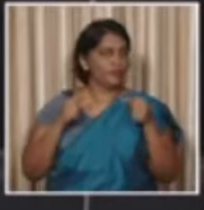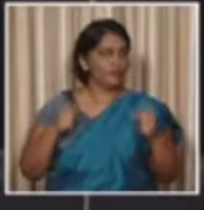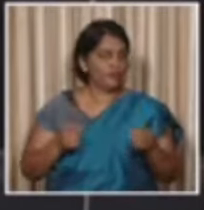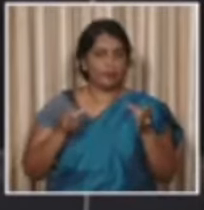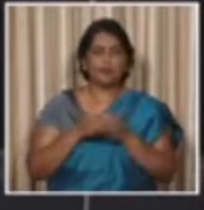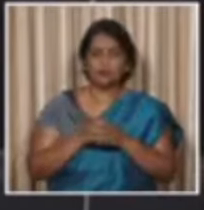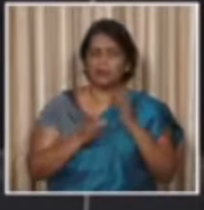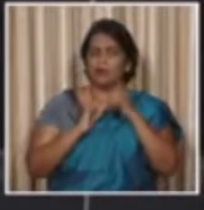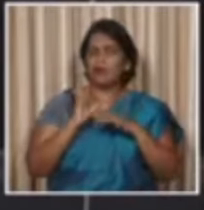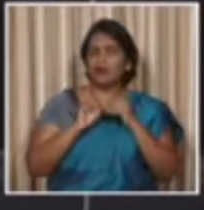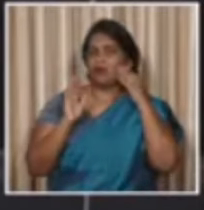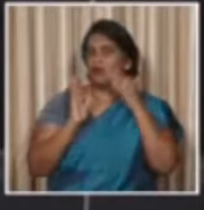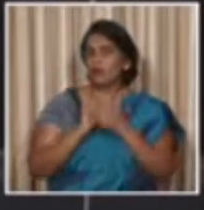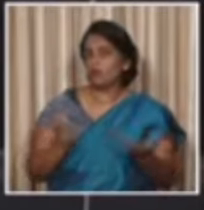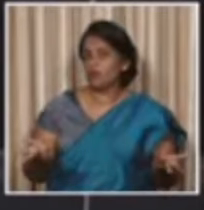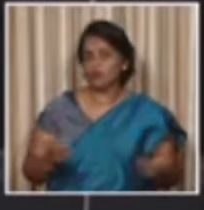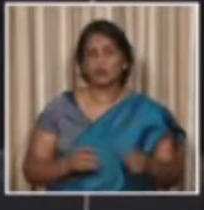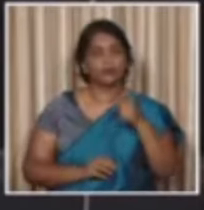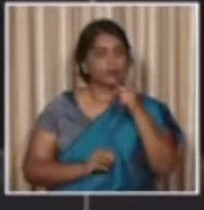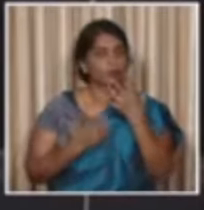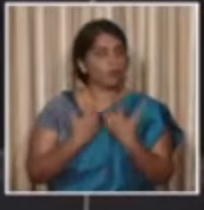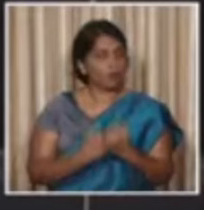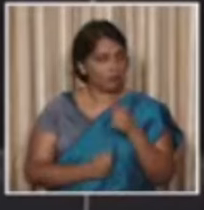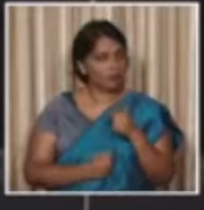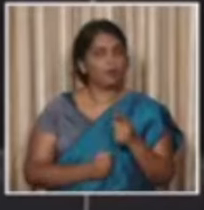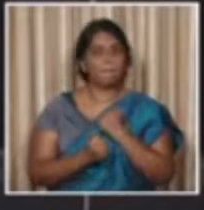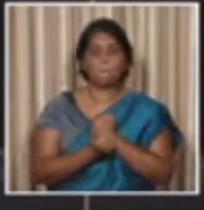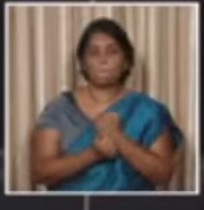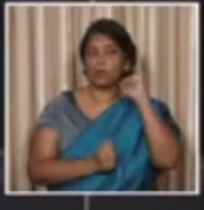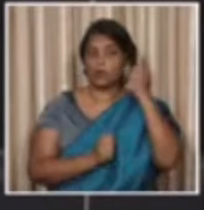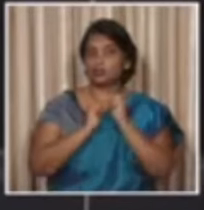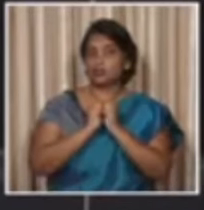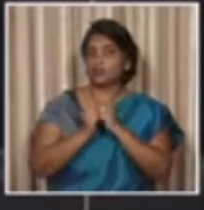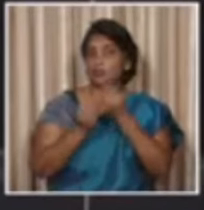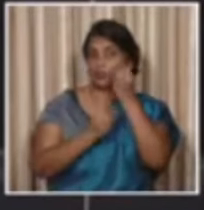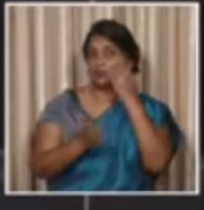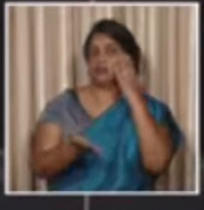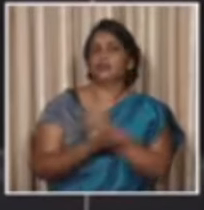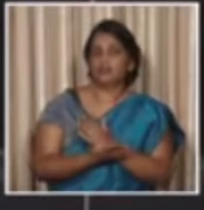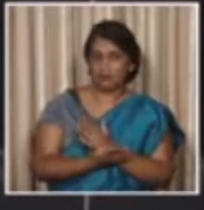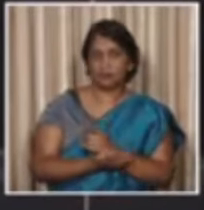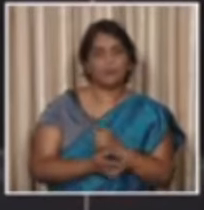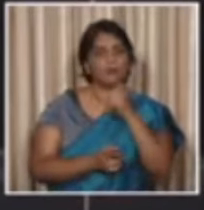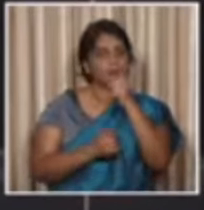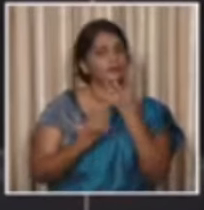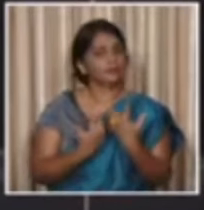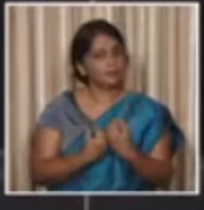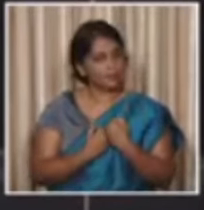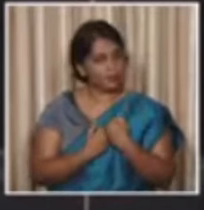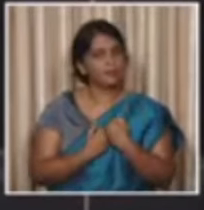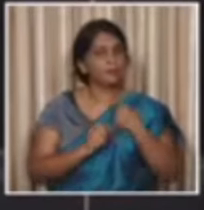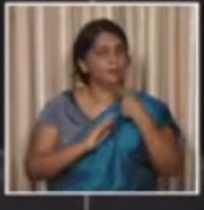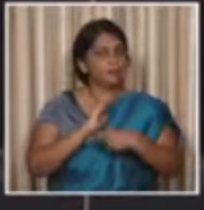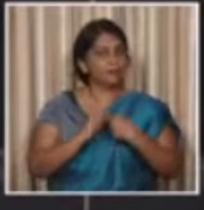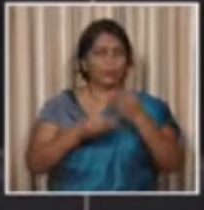ඉද අරමුණ මොකක්ද එහෙනම්? ඔබතුමාලට ඕන වුණා පොලිස්පතිගේ පත්වීම නවත්තන්න. ඔබතුමාලට ඕන වුණා